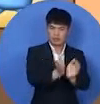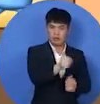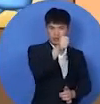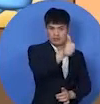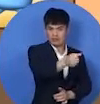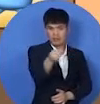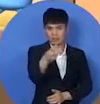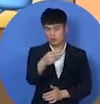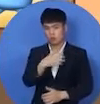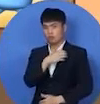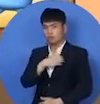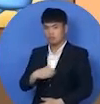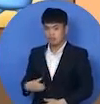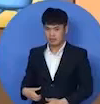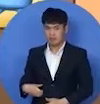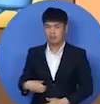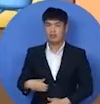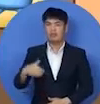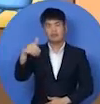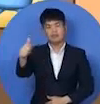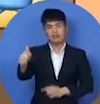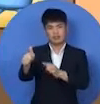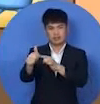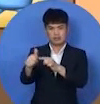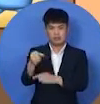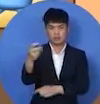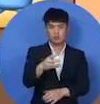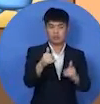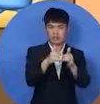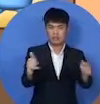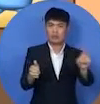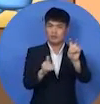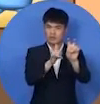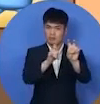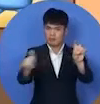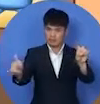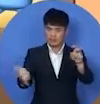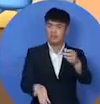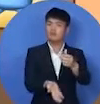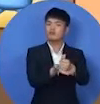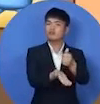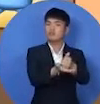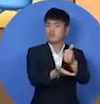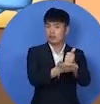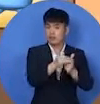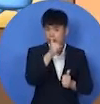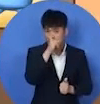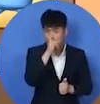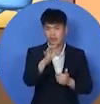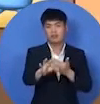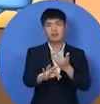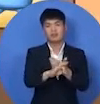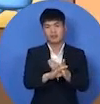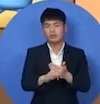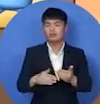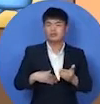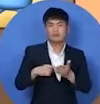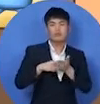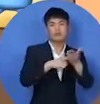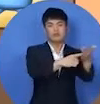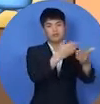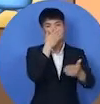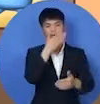또는 읍면동장 의견서를 첨부해 주민 20인 이상의 추천을 받아 할 수 있으며 소정의 서류를 갖춰